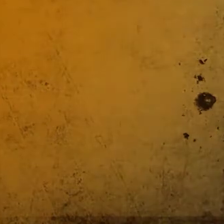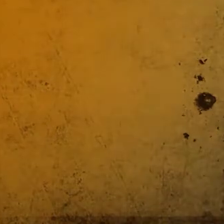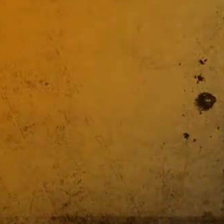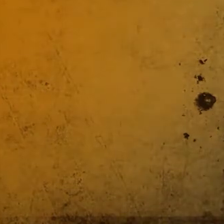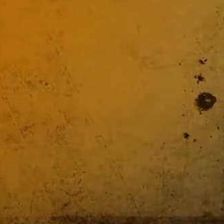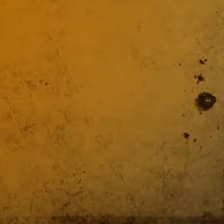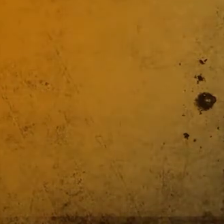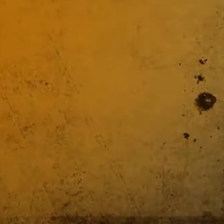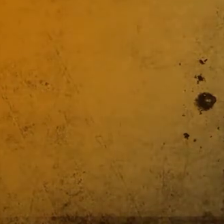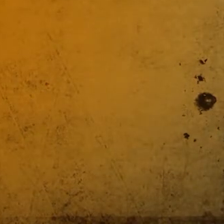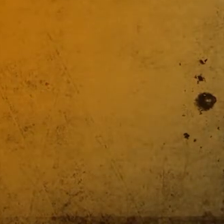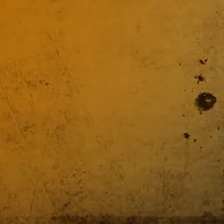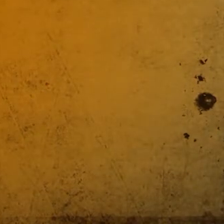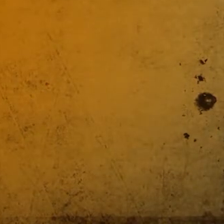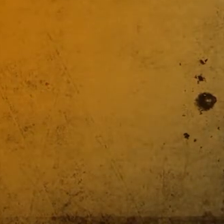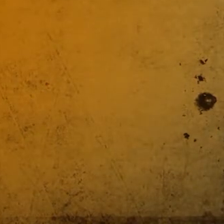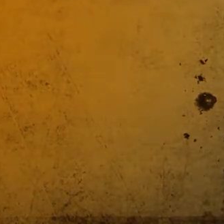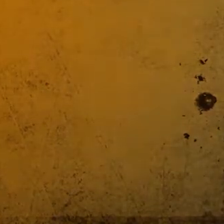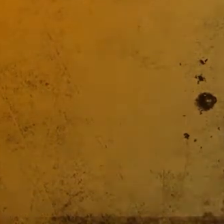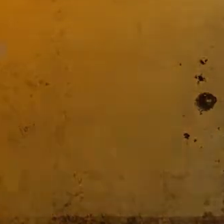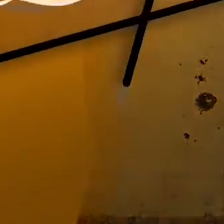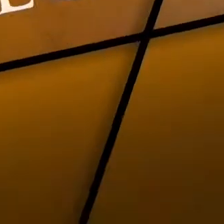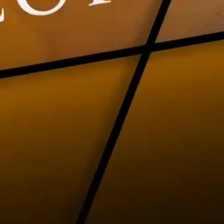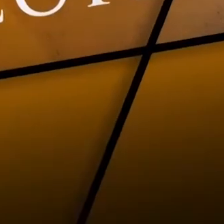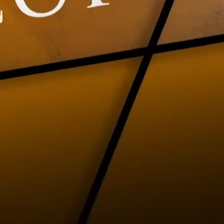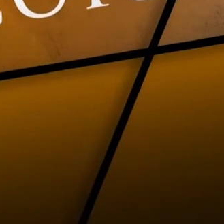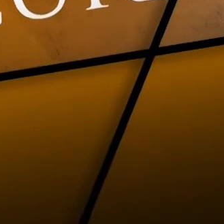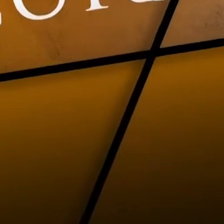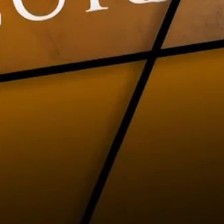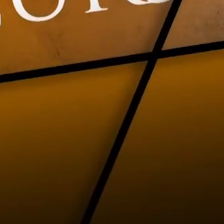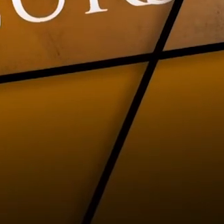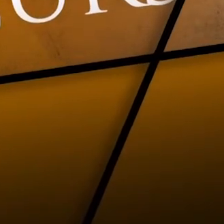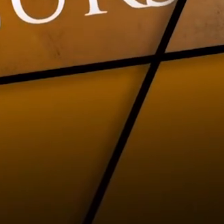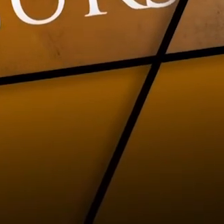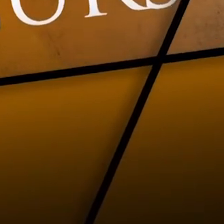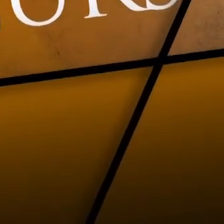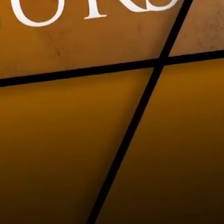Po ete kati na Kristo tozali balongi koleka.